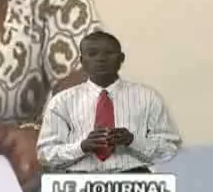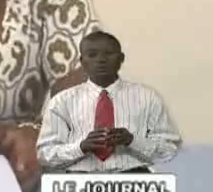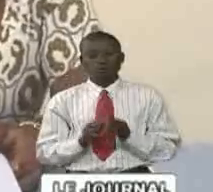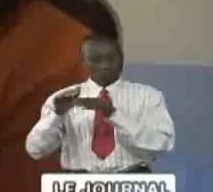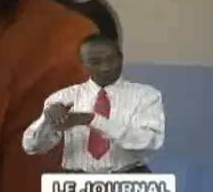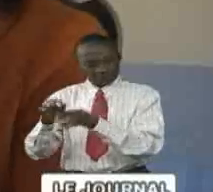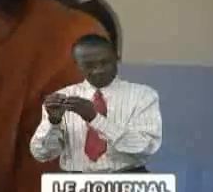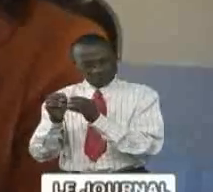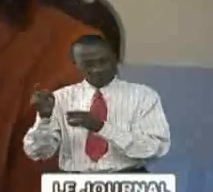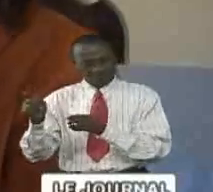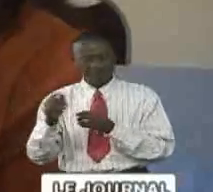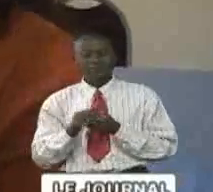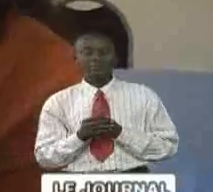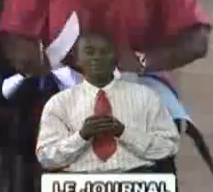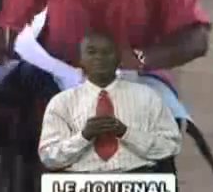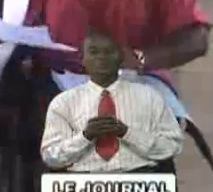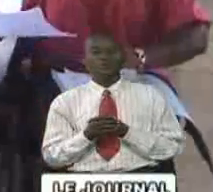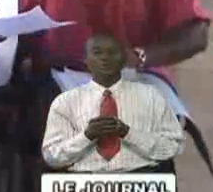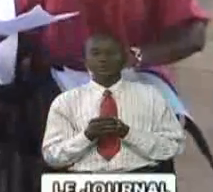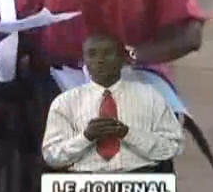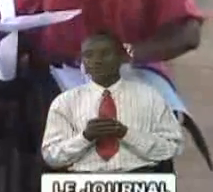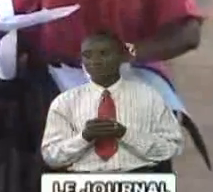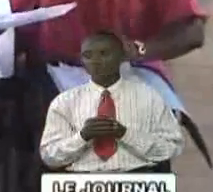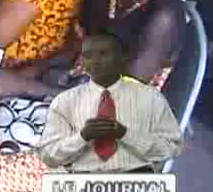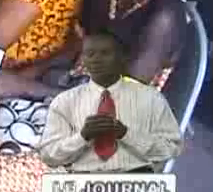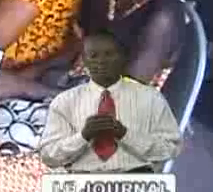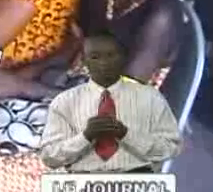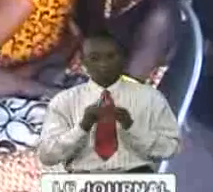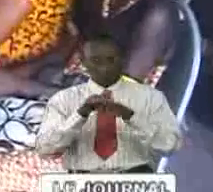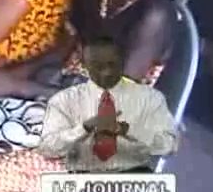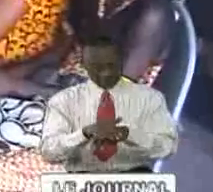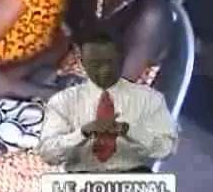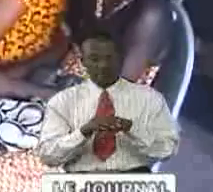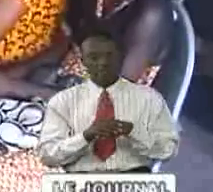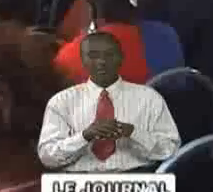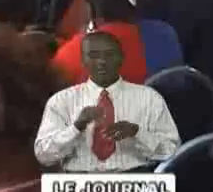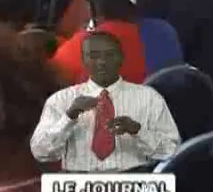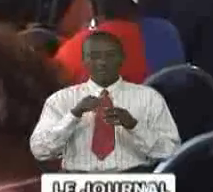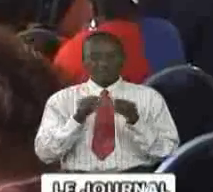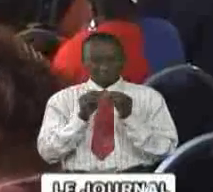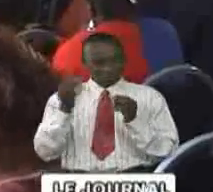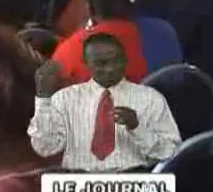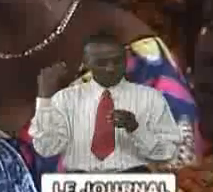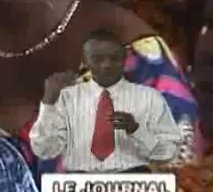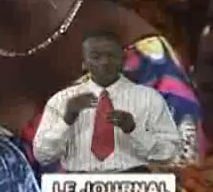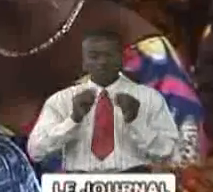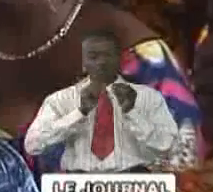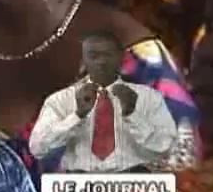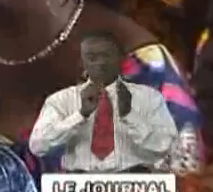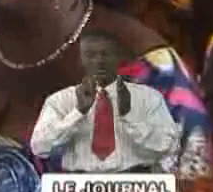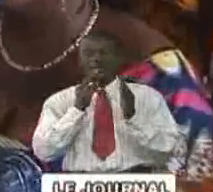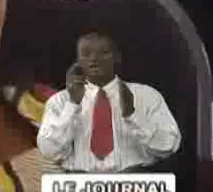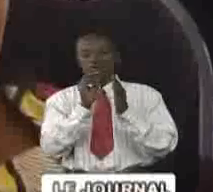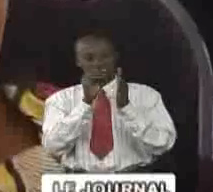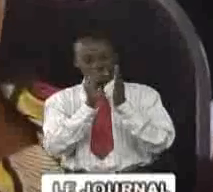les femmes des ONG et ont pris part à ces assises pour discuter du suivi des recommandations issues de ces activités. Ces femmes